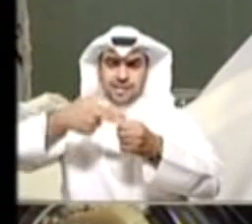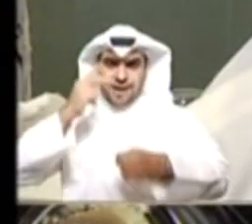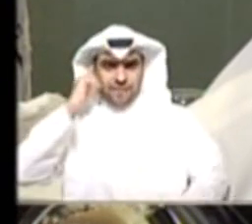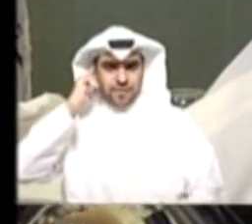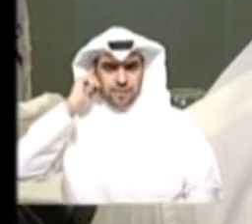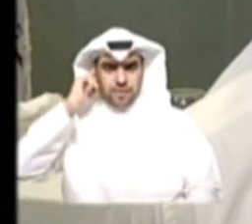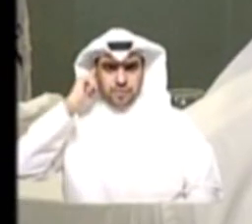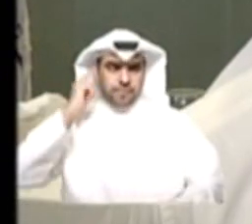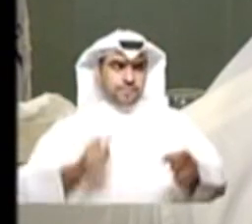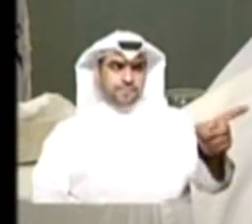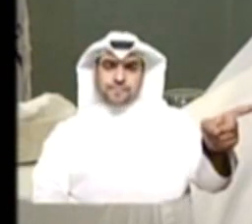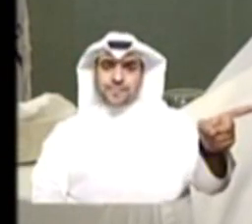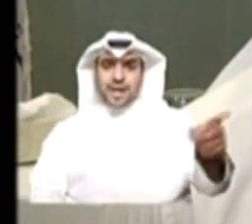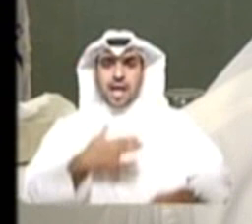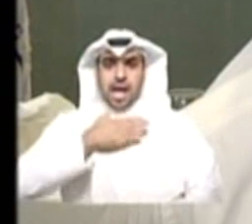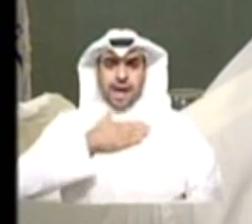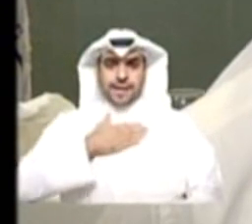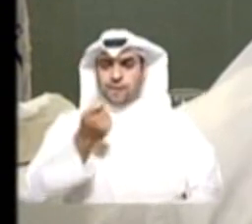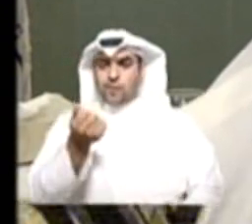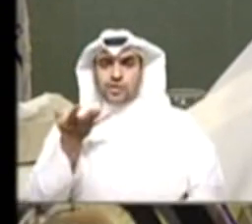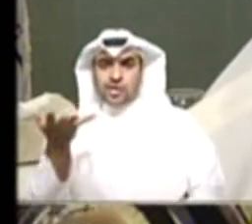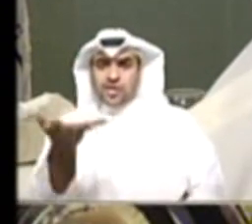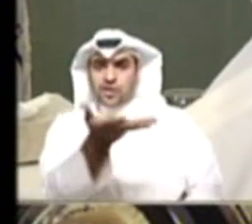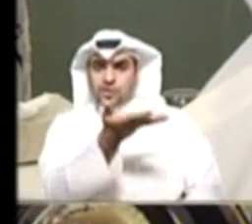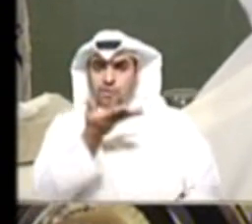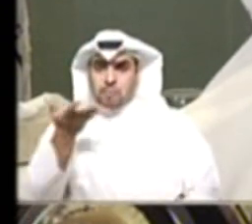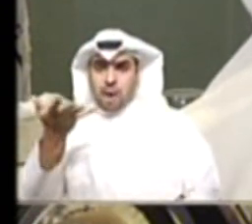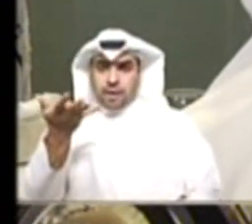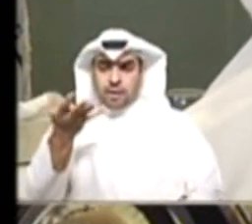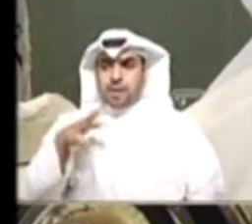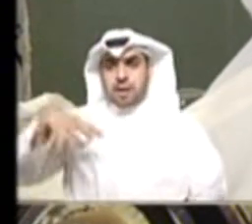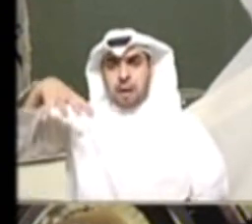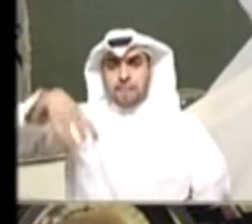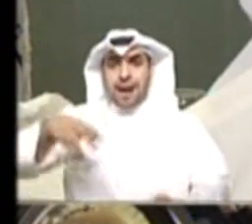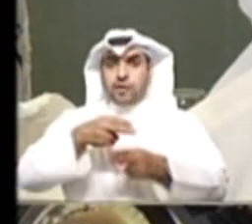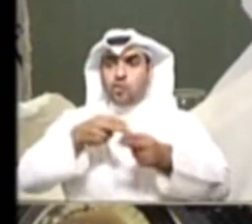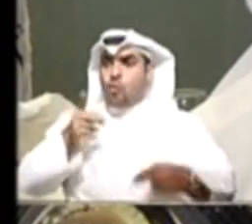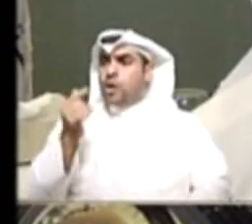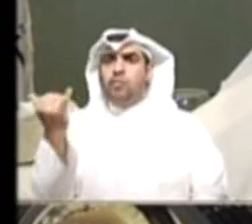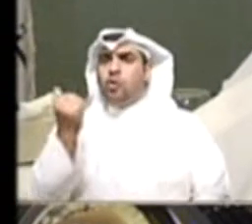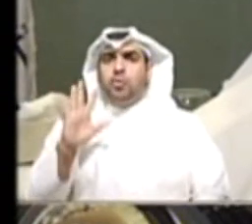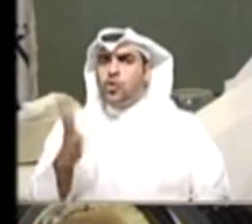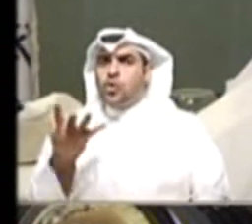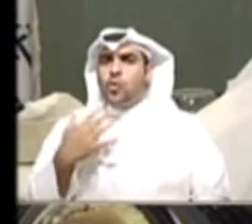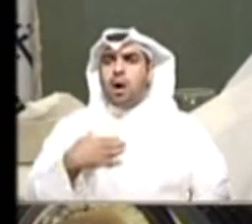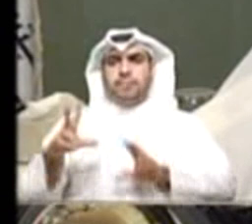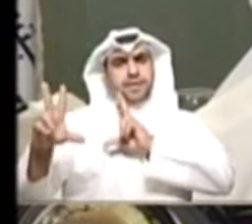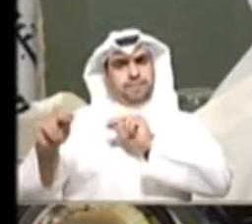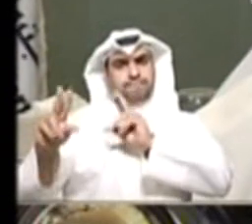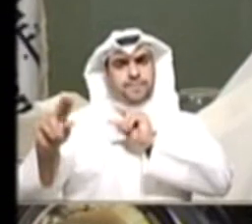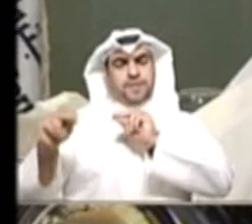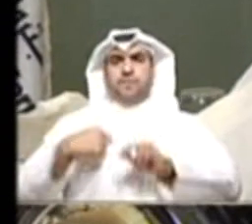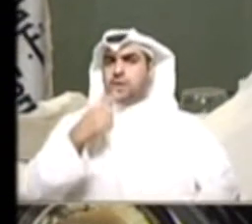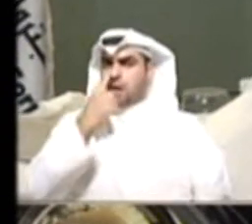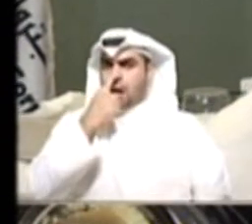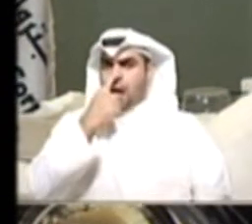استثماراتنا تتماشي مع احتياجات الكويت، فالواحد ممكن يسأل ليش شركة كويتية تستثمر في